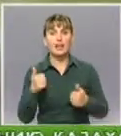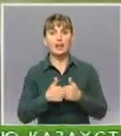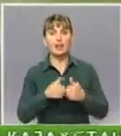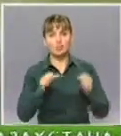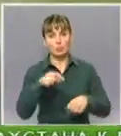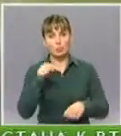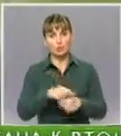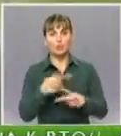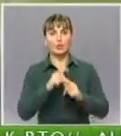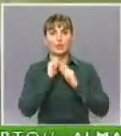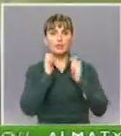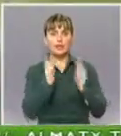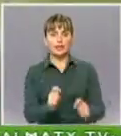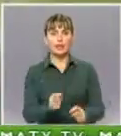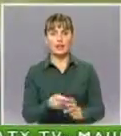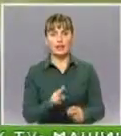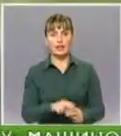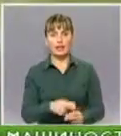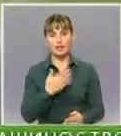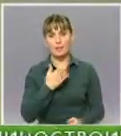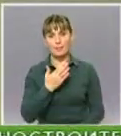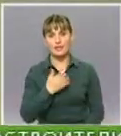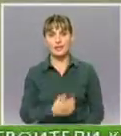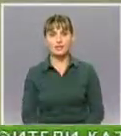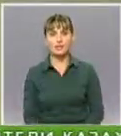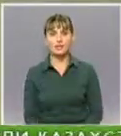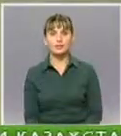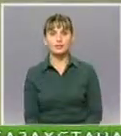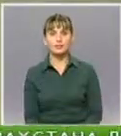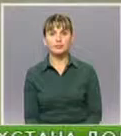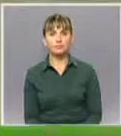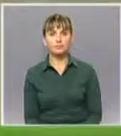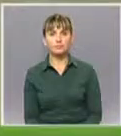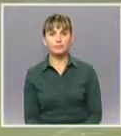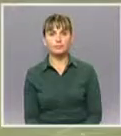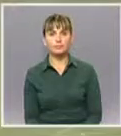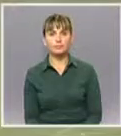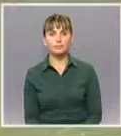гармонию, которую дарит терпкий напиток. Ажар Оразбай, Скандербек Тугузбаев, телеканал Алматы.